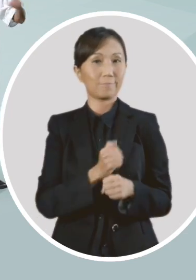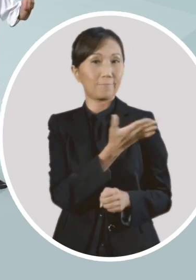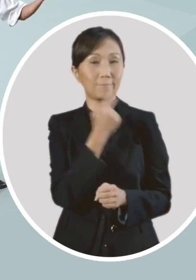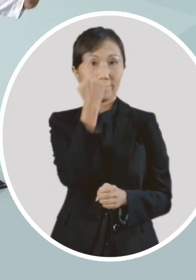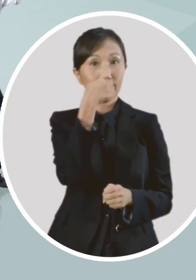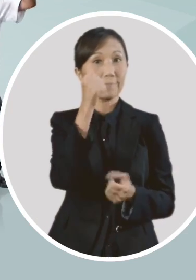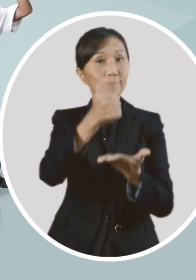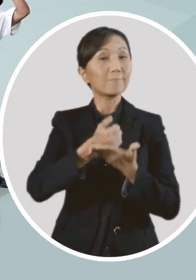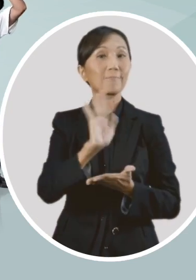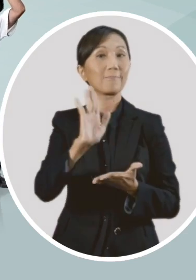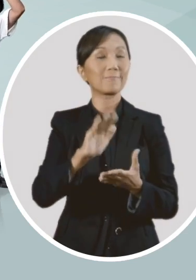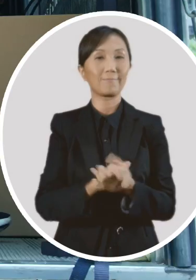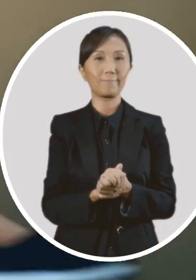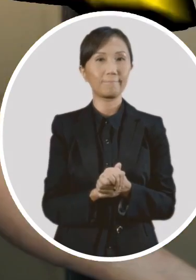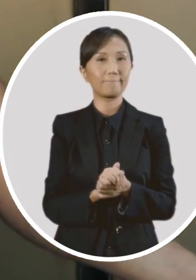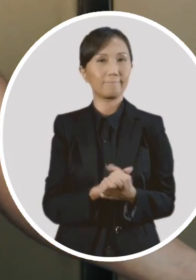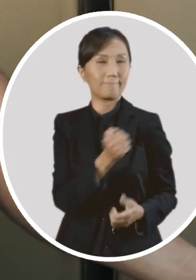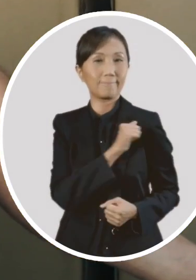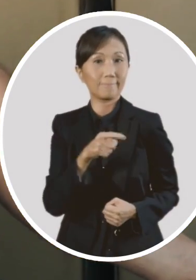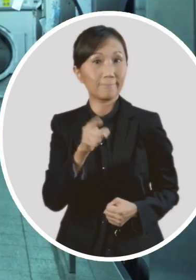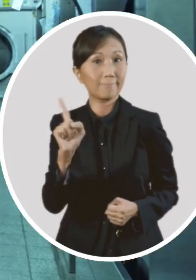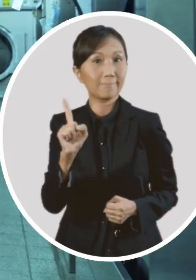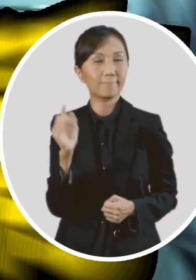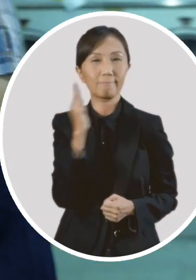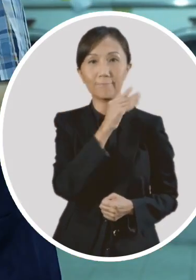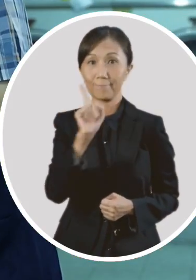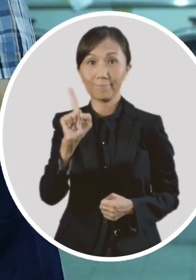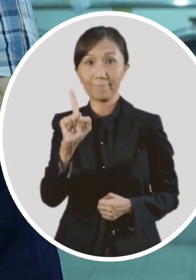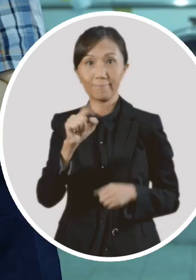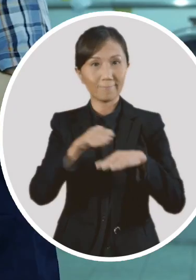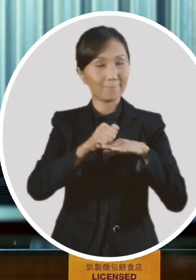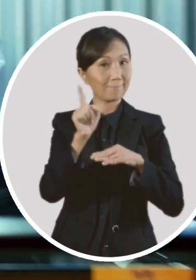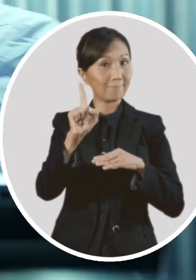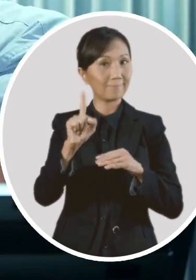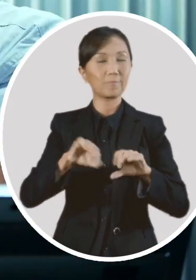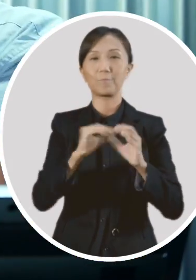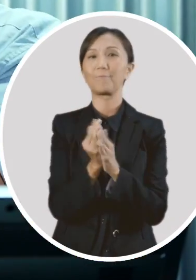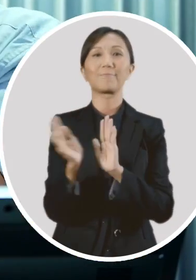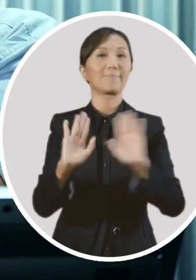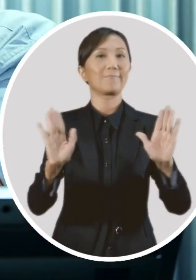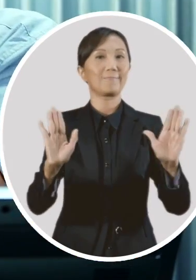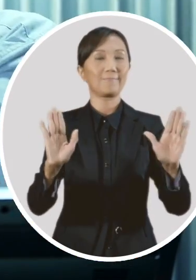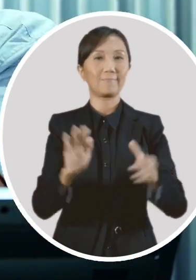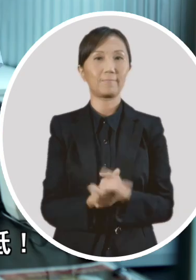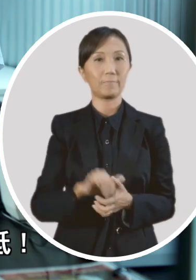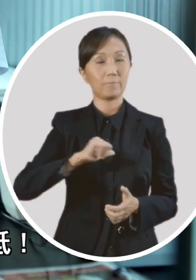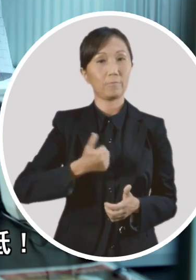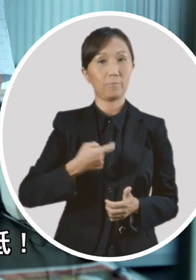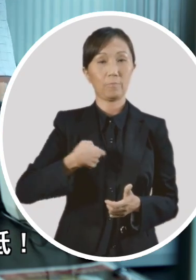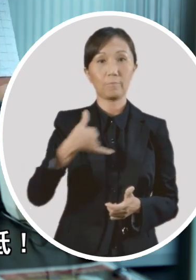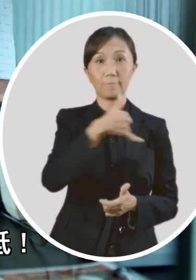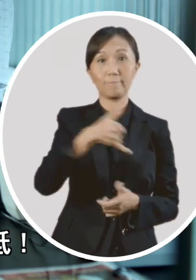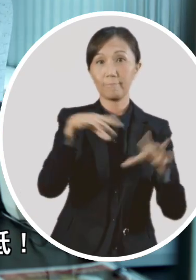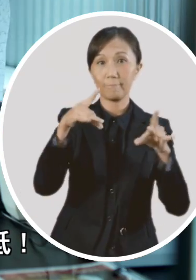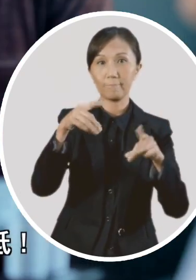边种员工必须被资质吉？大懒虫、是非精、擦鞋仔，通通唔系。 老细，我